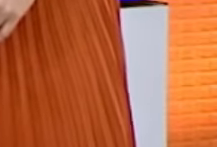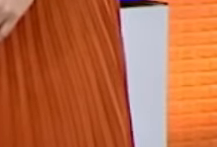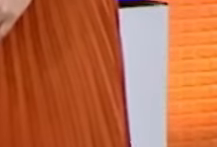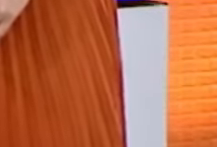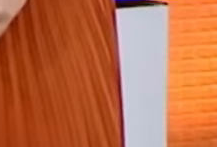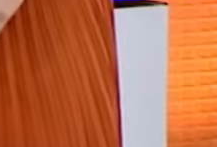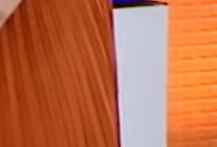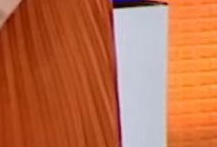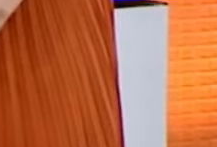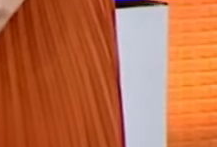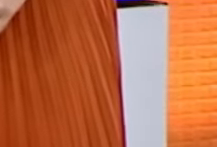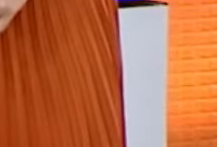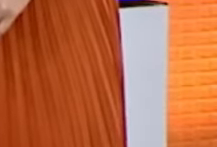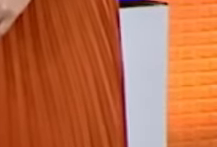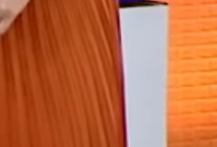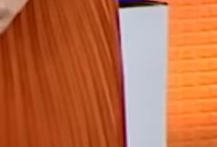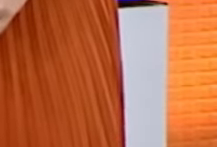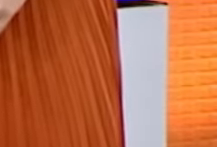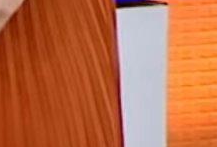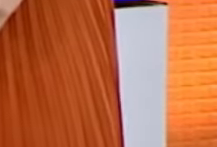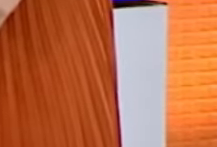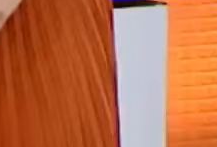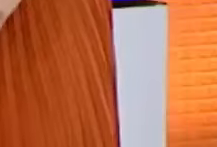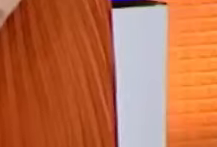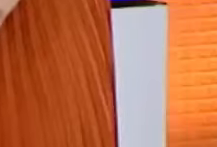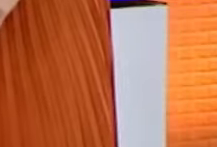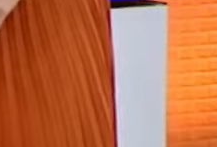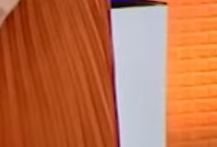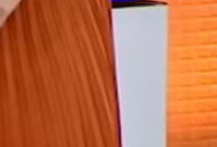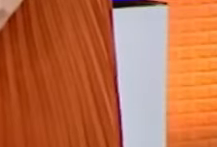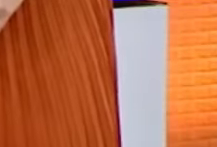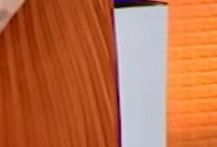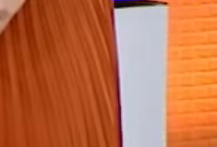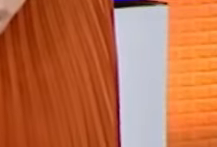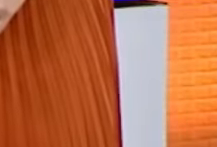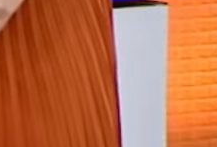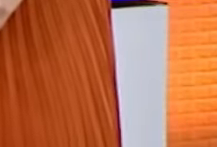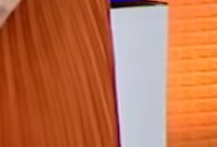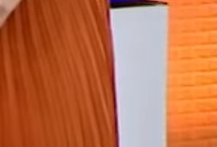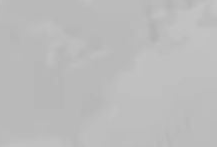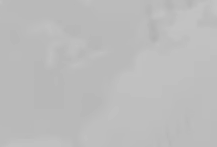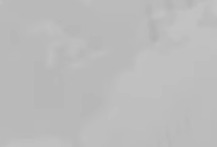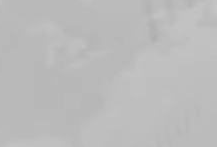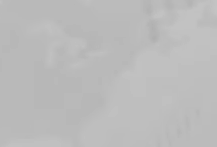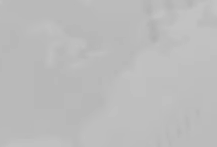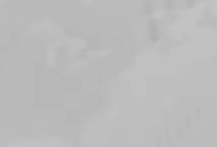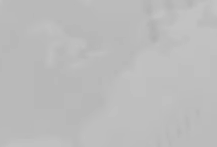po kami sa GMA Pinoy TV at sa www.gmanews.tv.